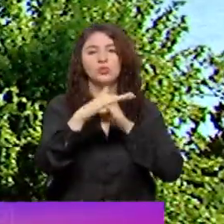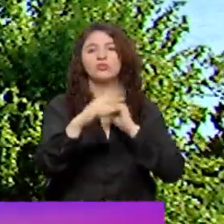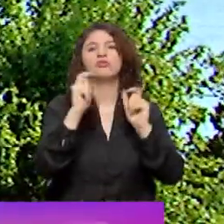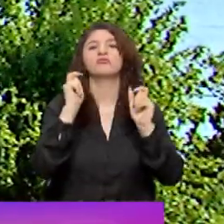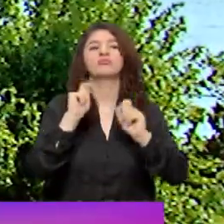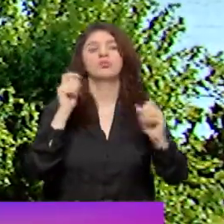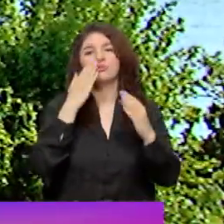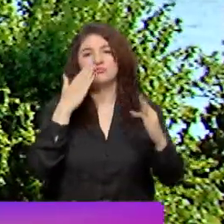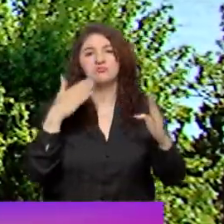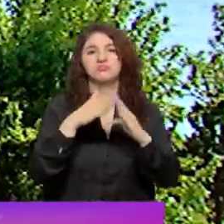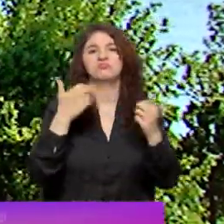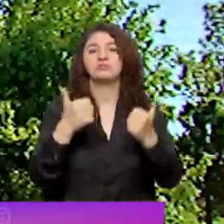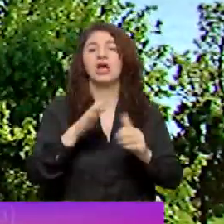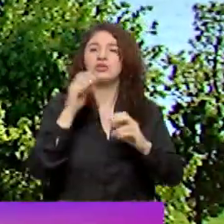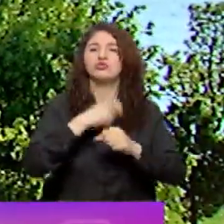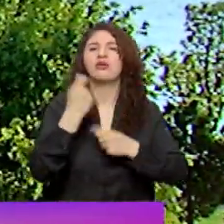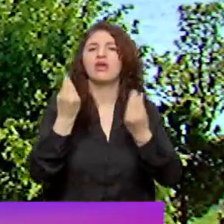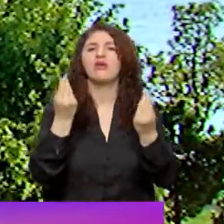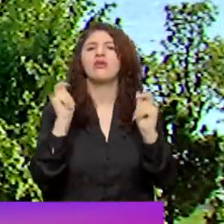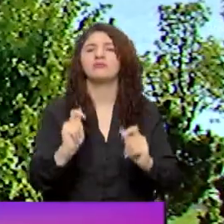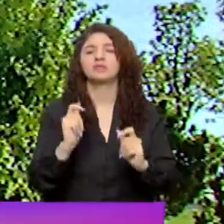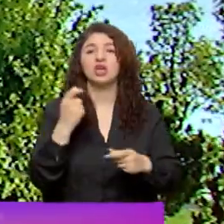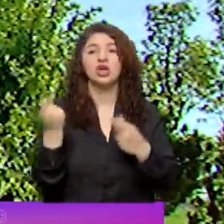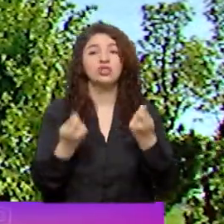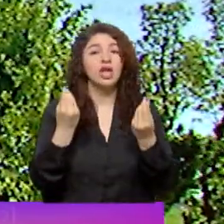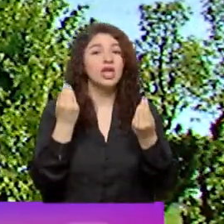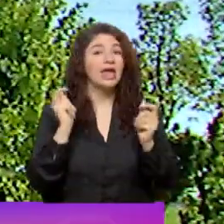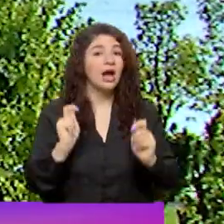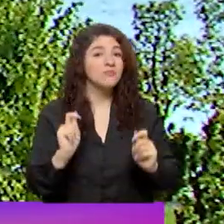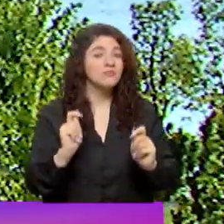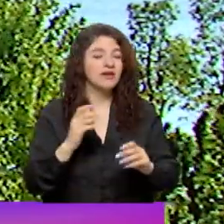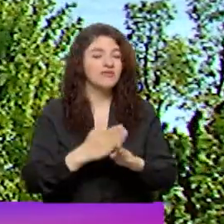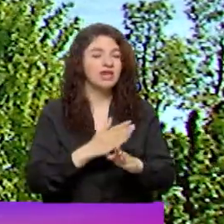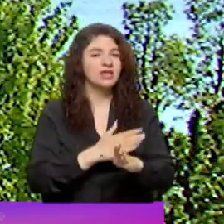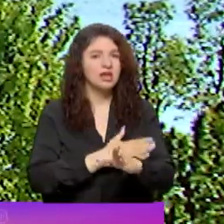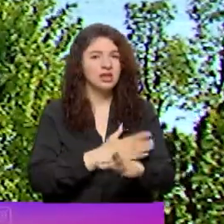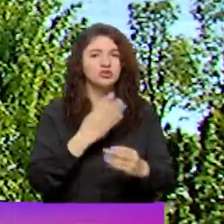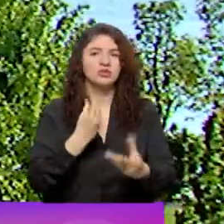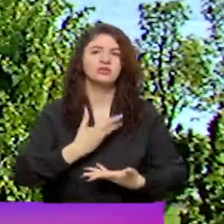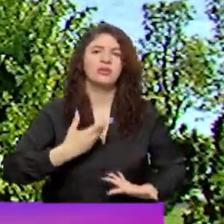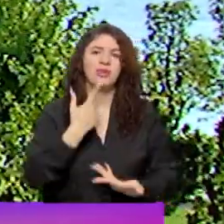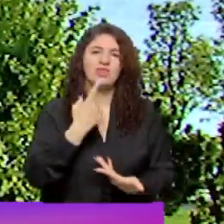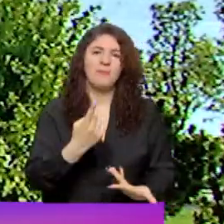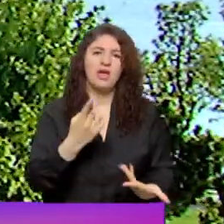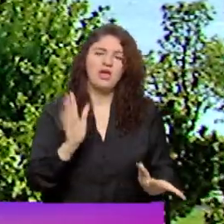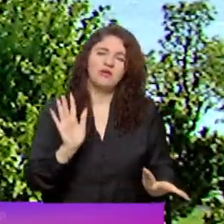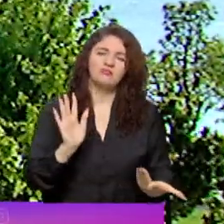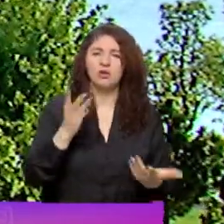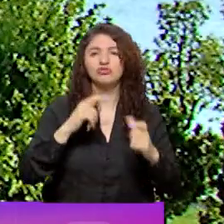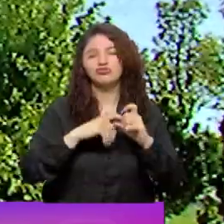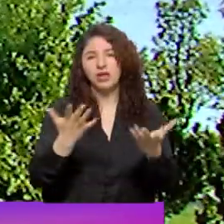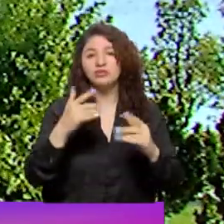ulaşabiliriz herkes görevini yapsın İşini iyi yapmak vatanını çok sevmektir efendim